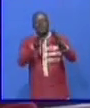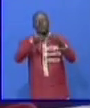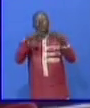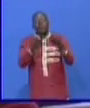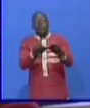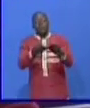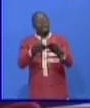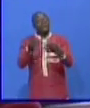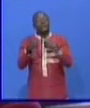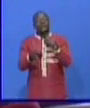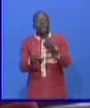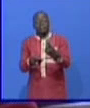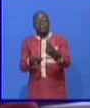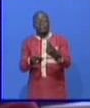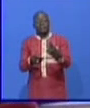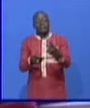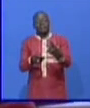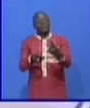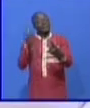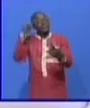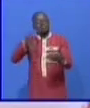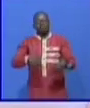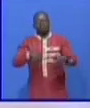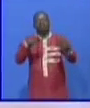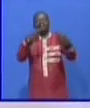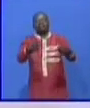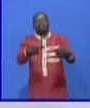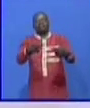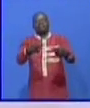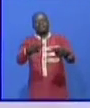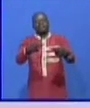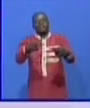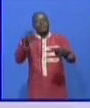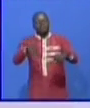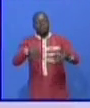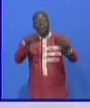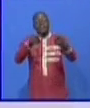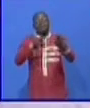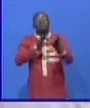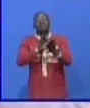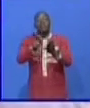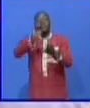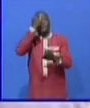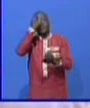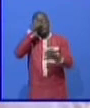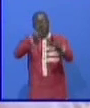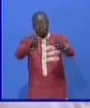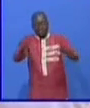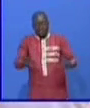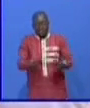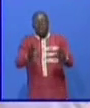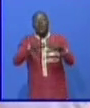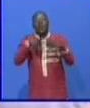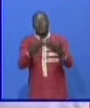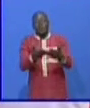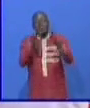apprécient la redevabilité, c'est-à-dire l'imputabilité, le rendu compte des gouvernements locaux? Comment est-ce que les